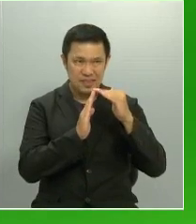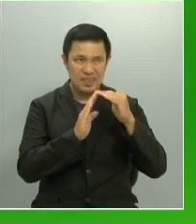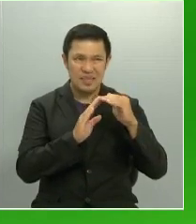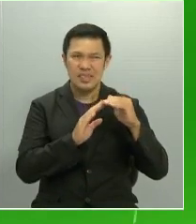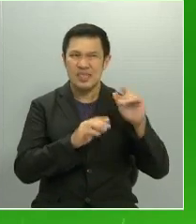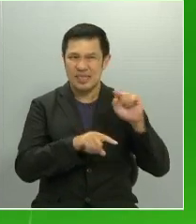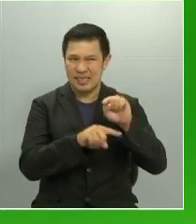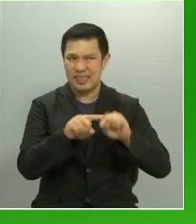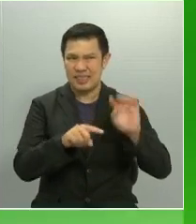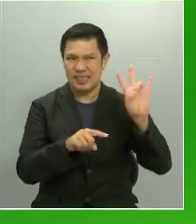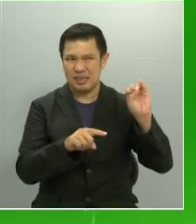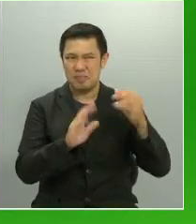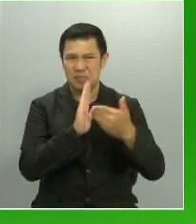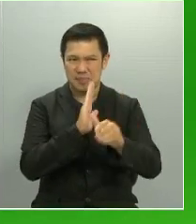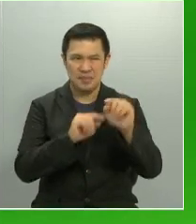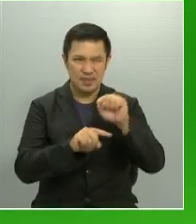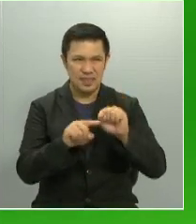ค่ะอ่าเนี่ยต้อง 70เปอร์เซ็นต์ของพื้นที่ฝนฟ้าจะตก